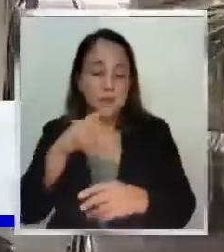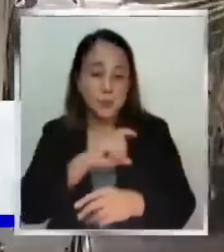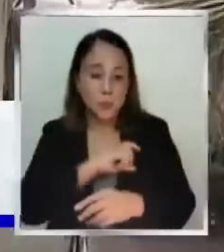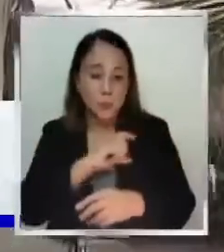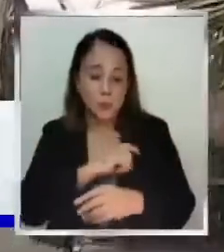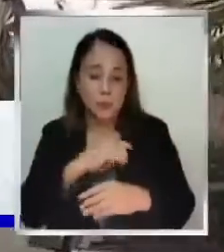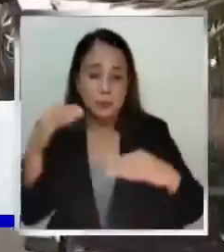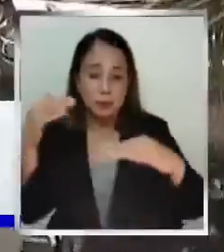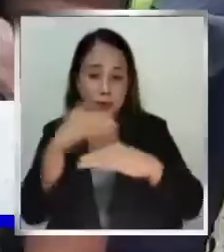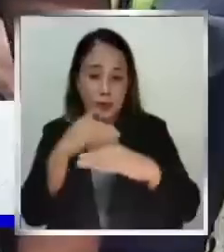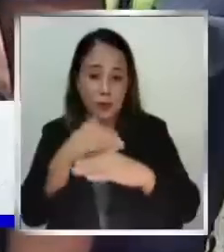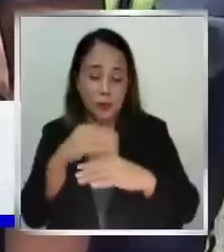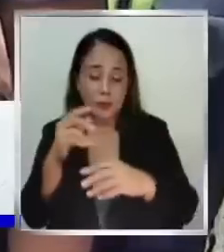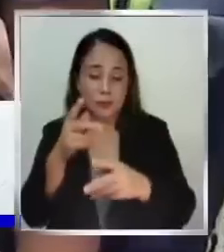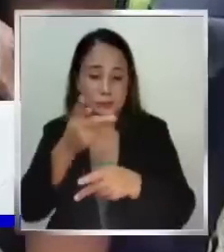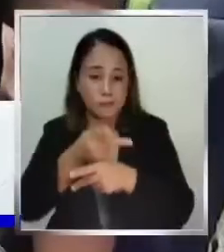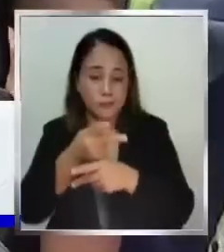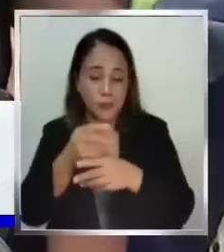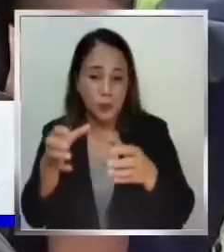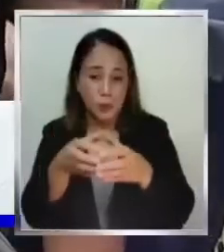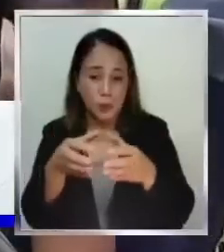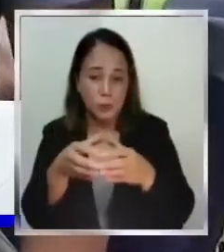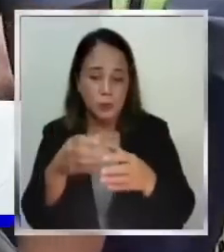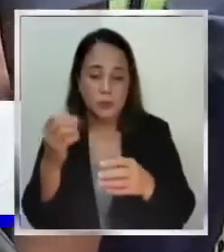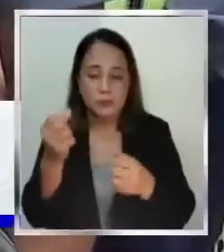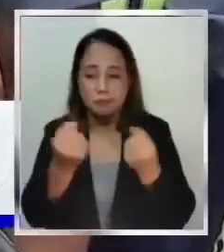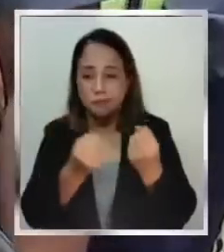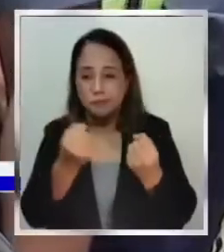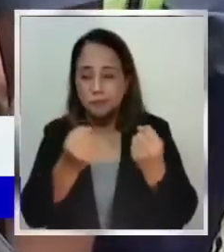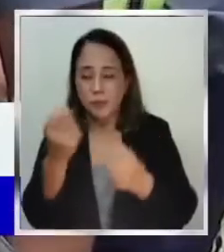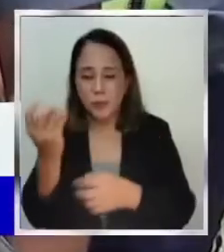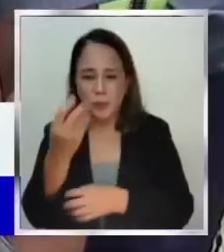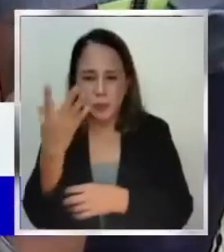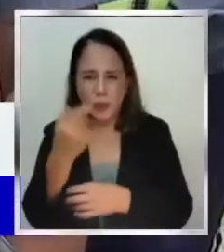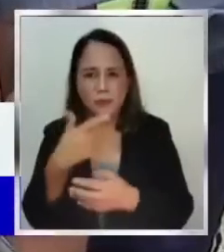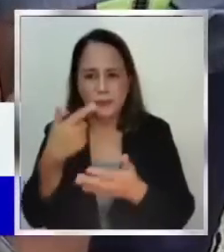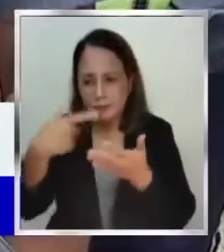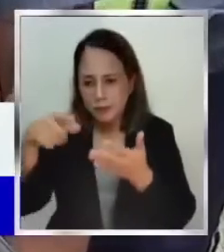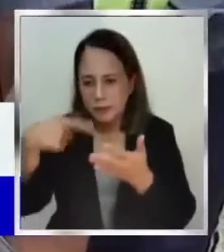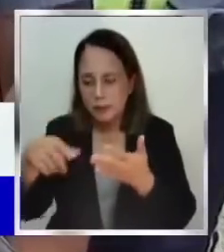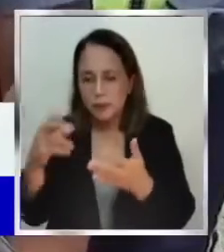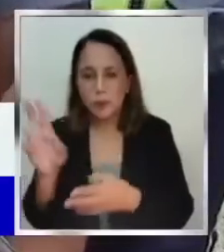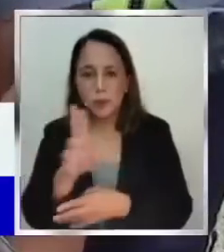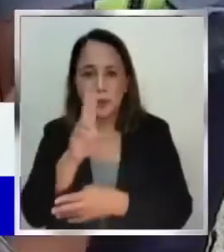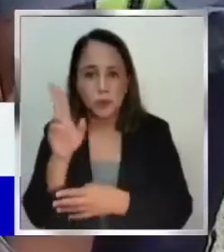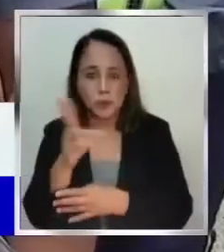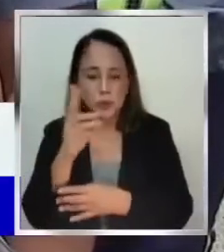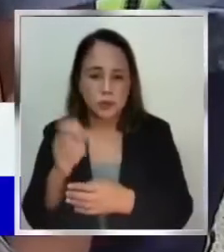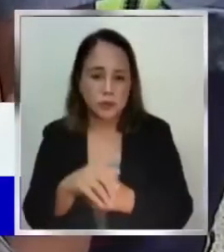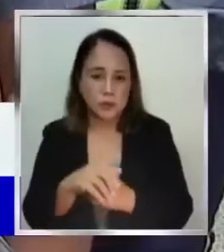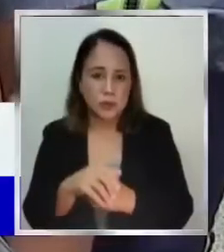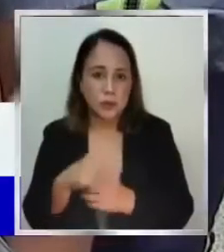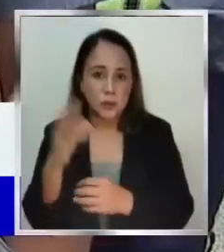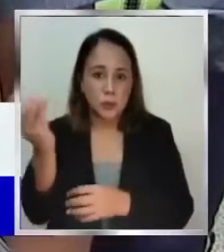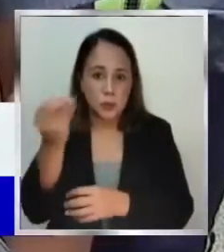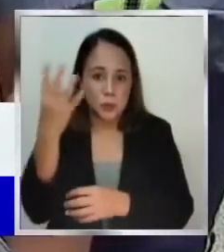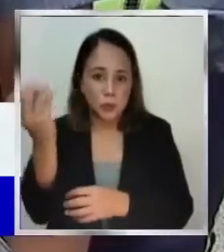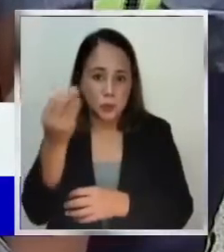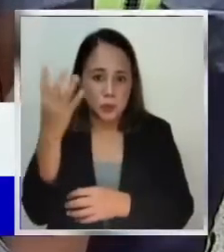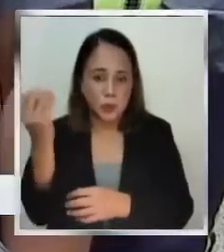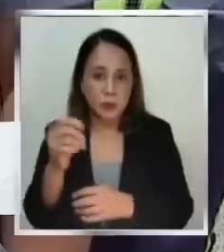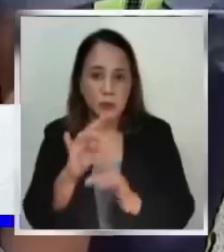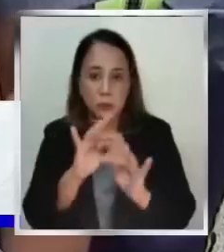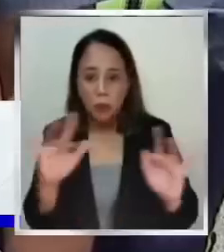nagmamaneho ng ambulansya. Sisitahin din natin ito ng mga ambulansya na gumagamit ng sirens na wala namang laman